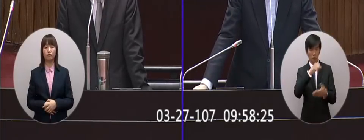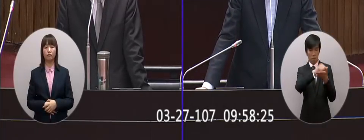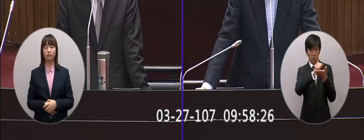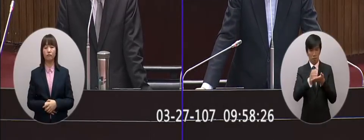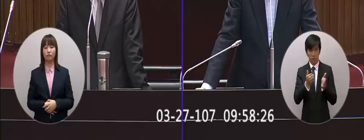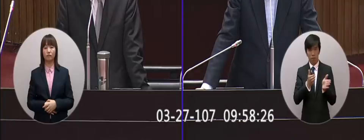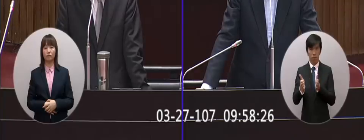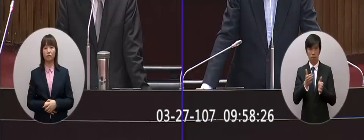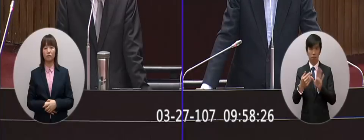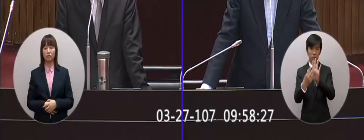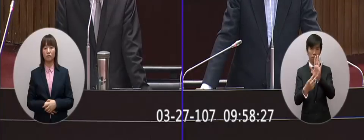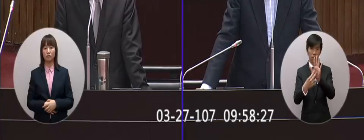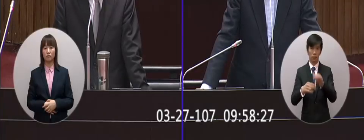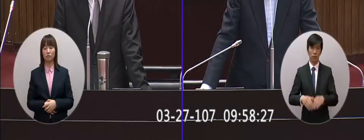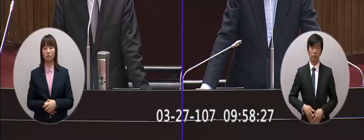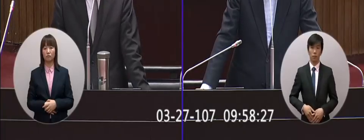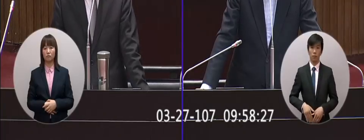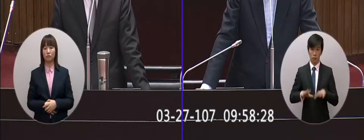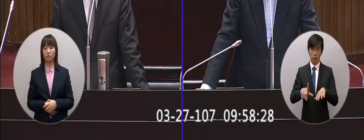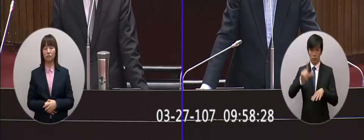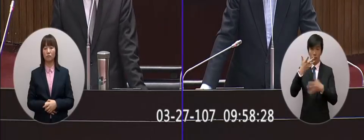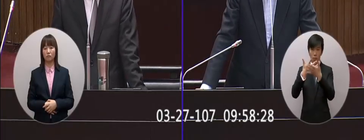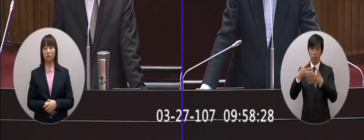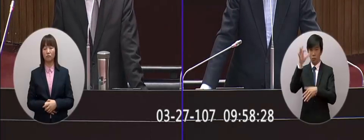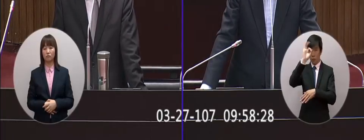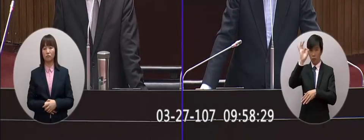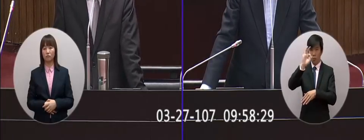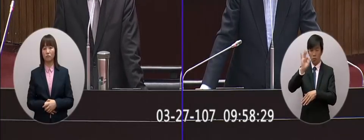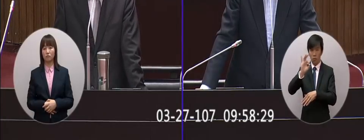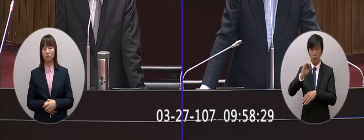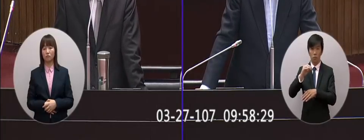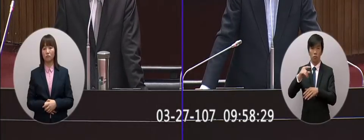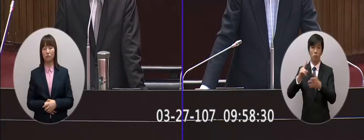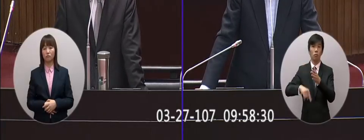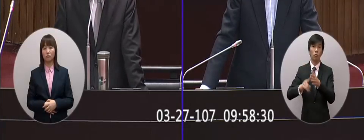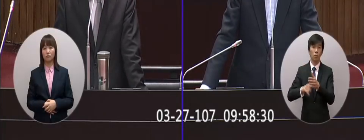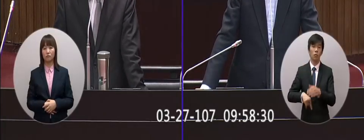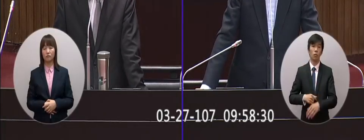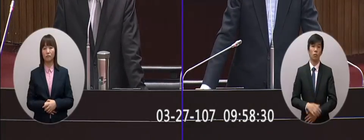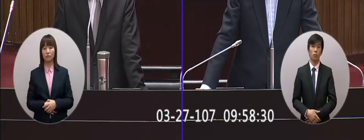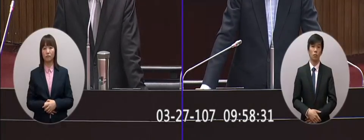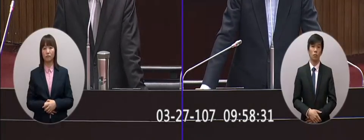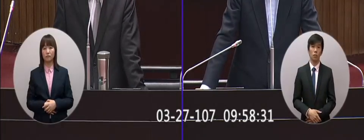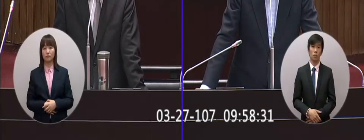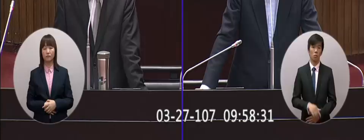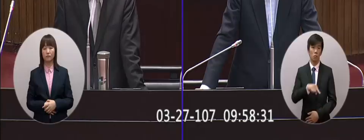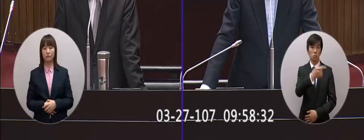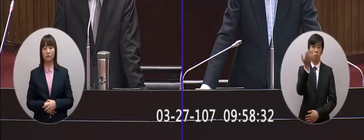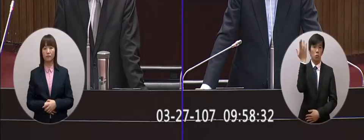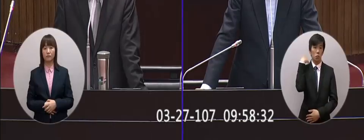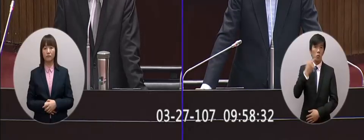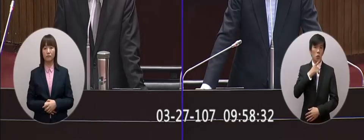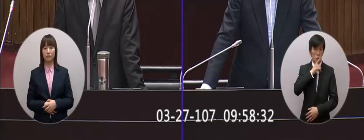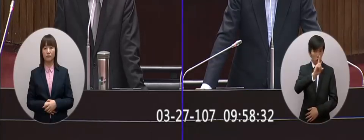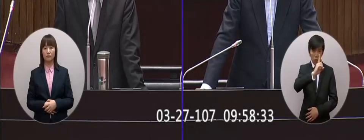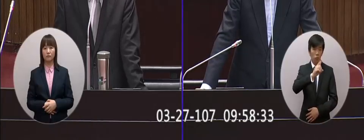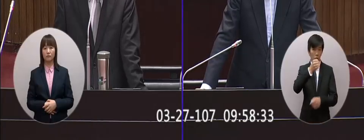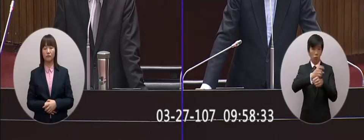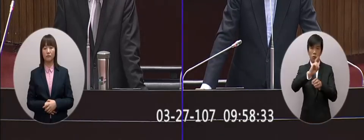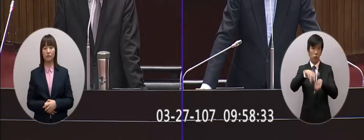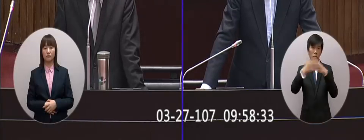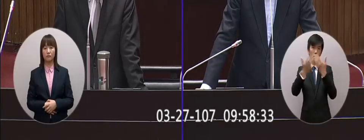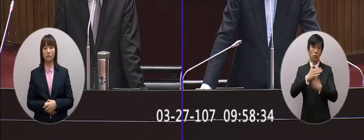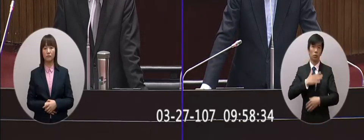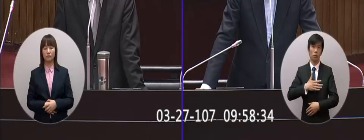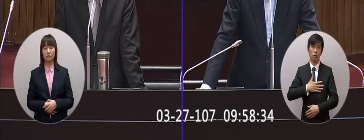现在 Google 一下。其实也很清楚，什么人做过什么事，什么人讲过什么话。